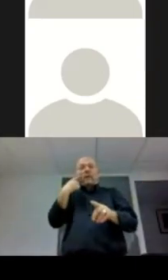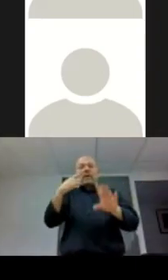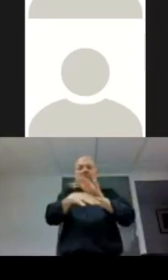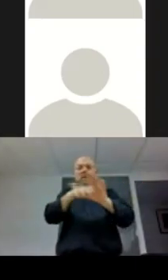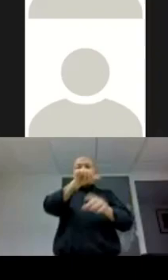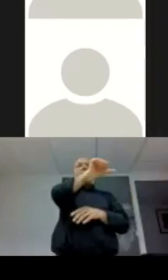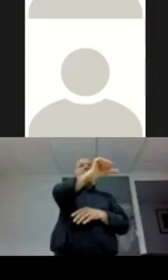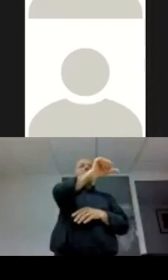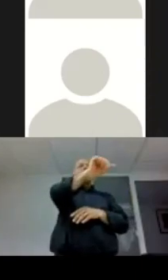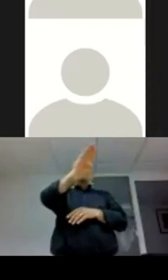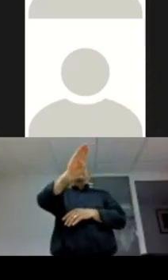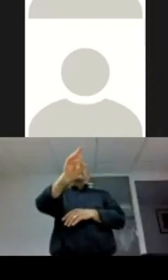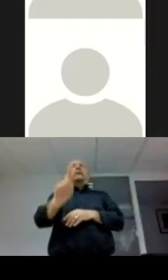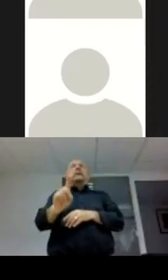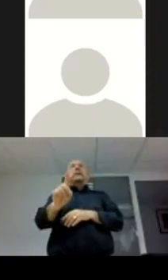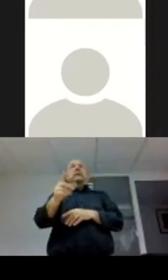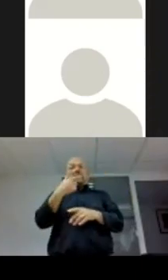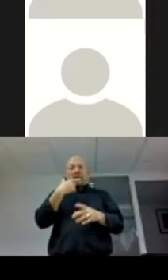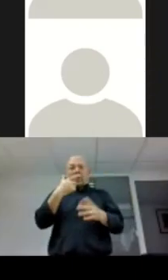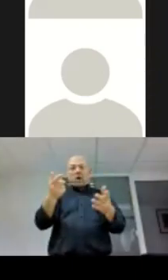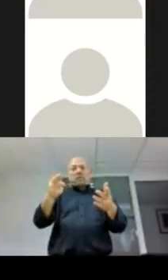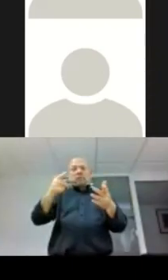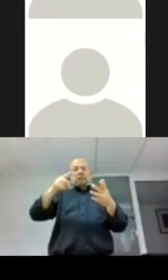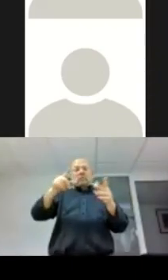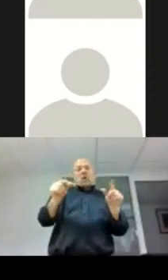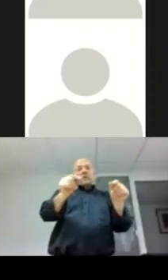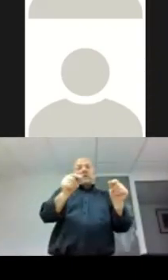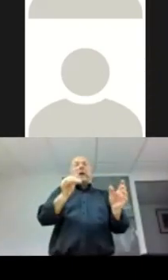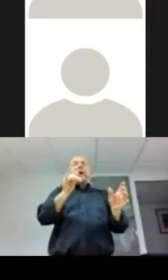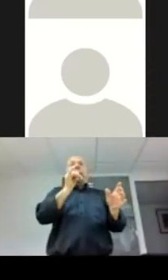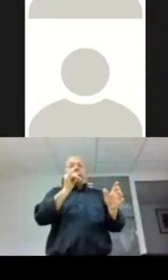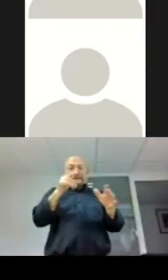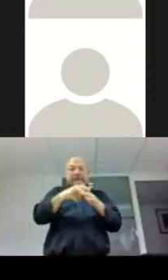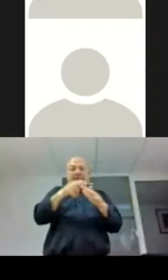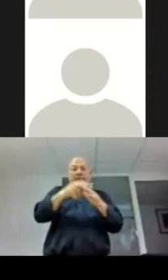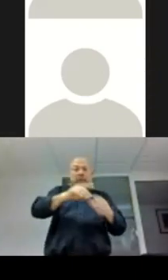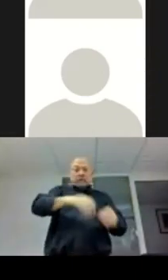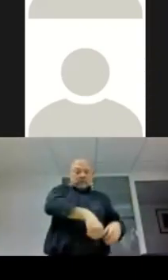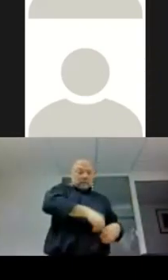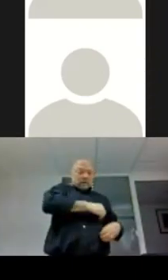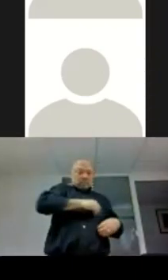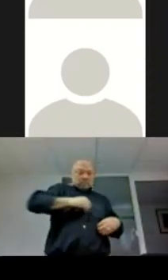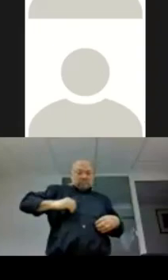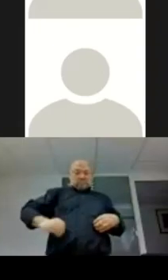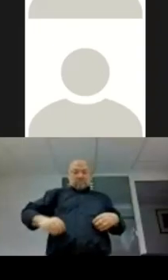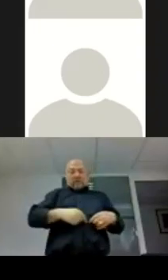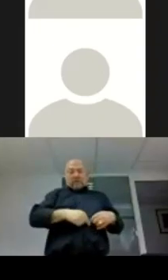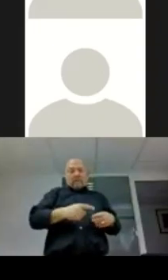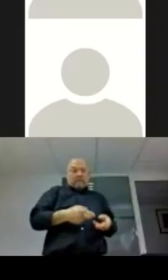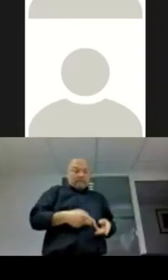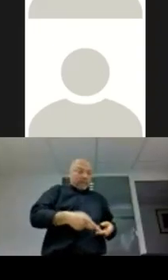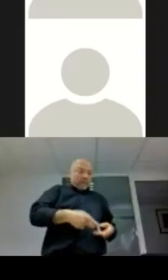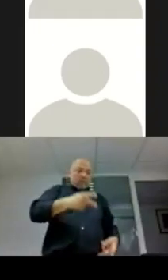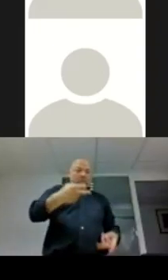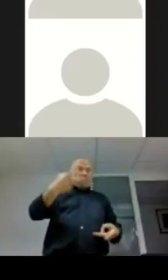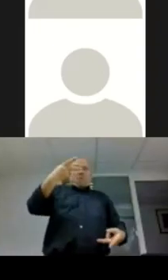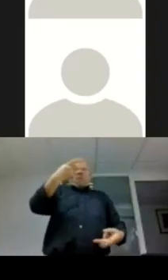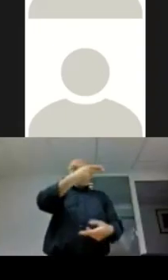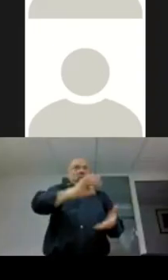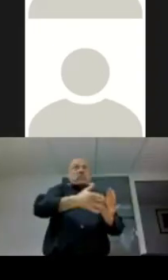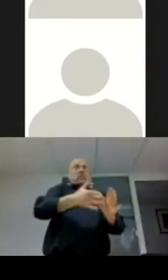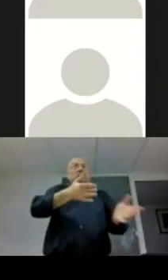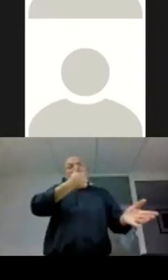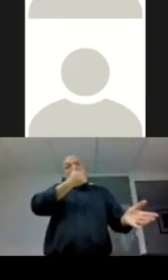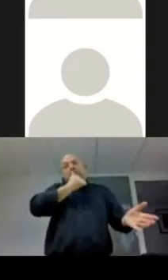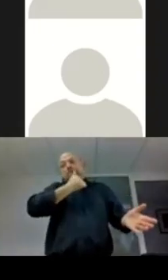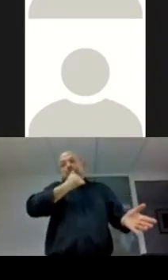bien, sur les images A, B et D, eh bien, une lésion qui peut être plus ou moins proche du tout début de l'intestin